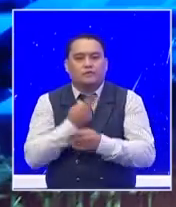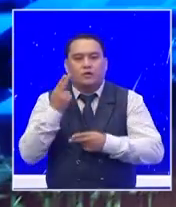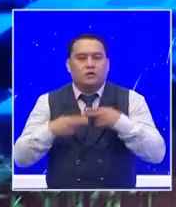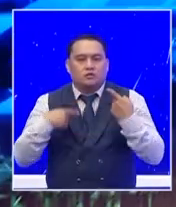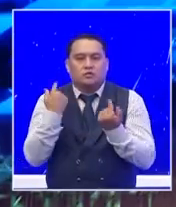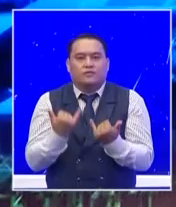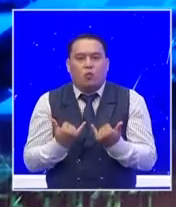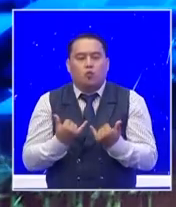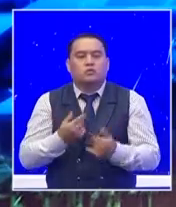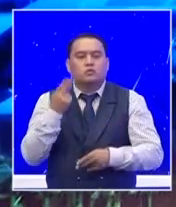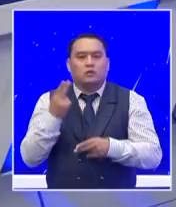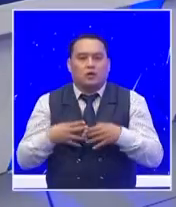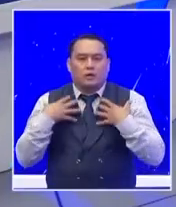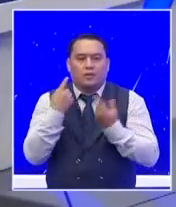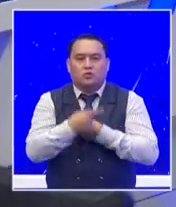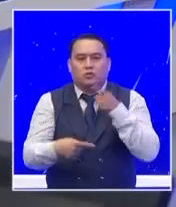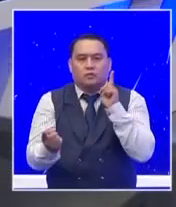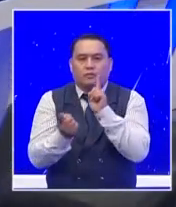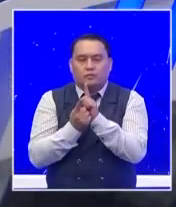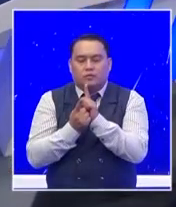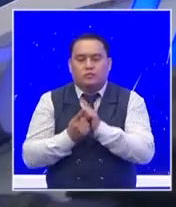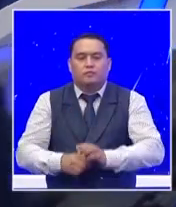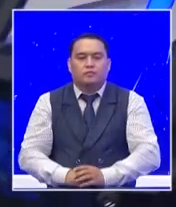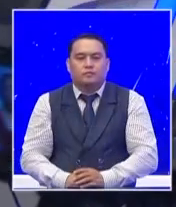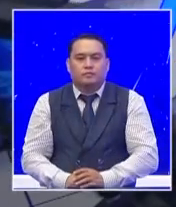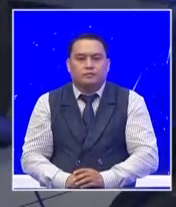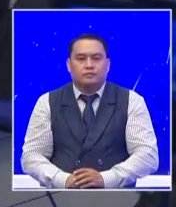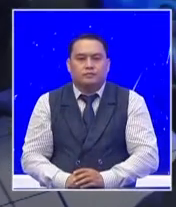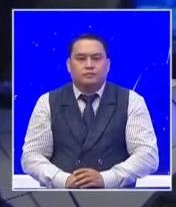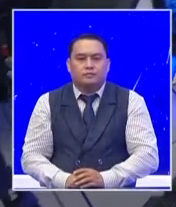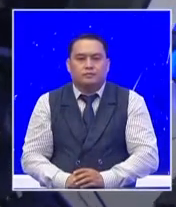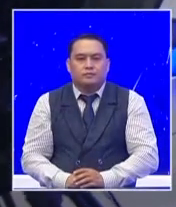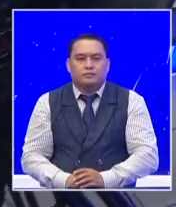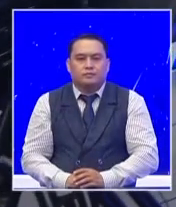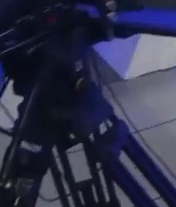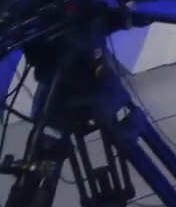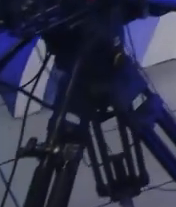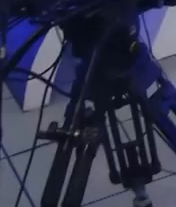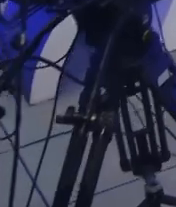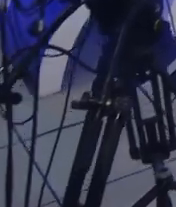информационная картина к этому часу. А я с вами прощаюсь. Спасибо за внимание. До свидания.